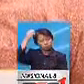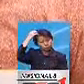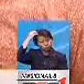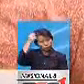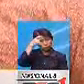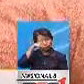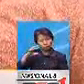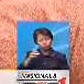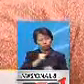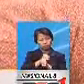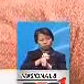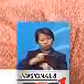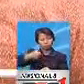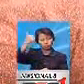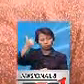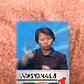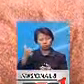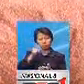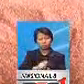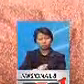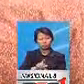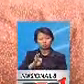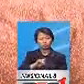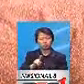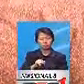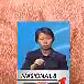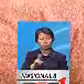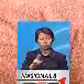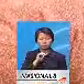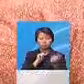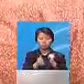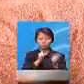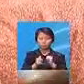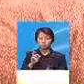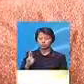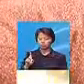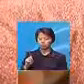memberikan aksi terbaik. Laporan Fazil Kamaluddin, Sukan RTM.